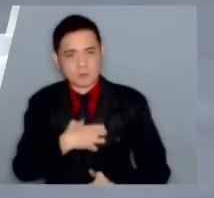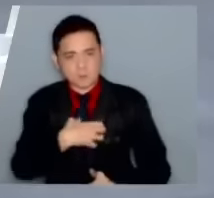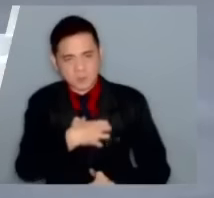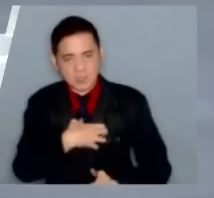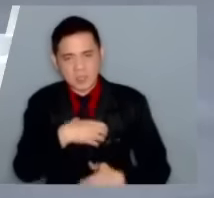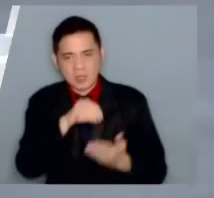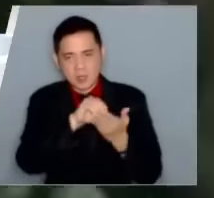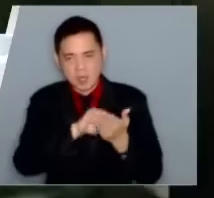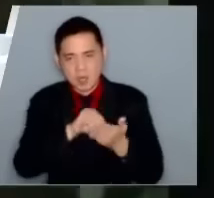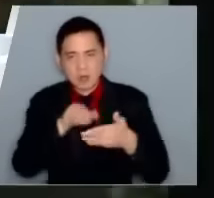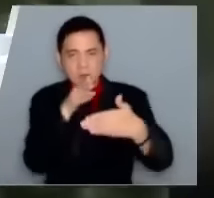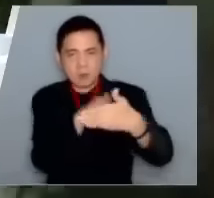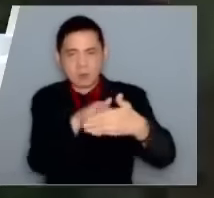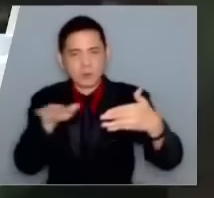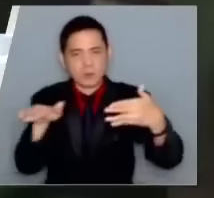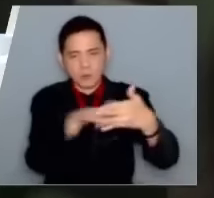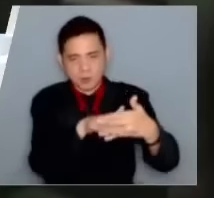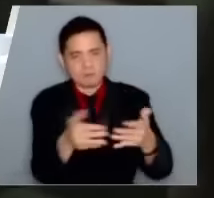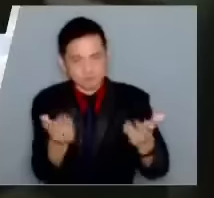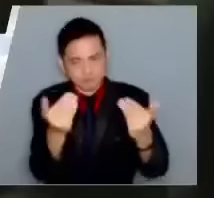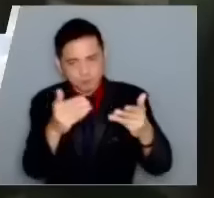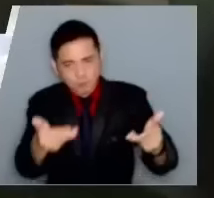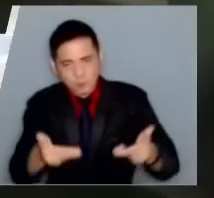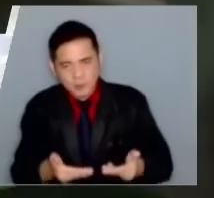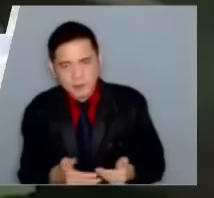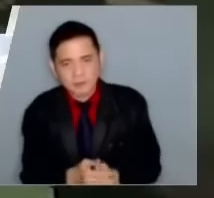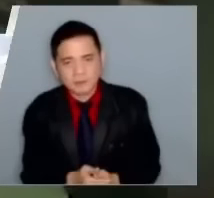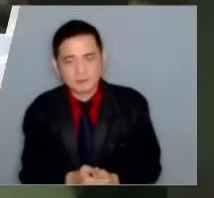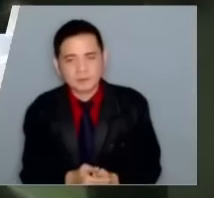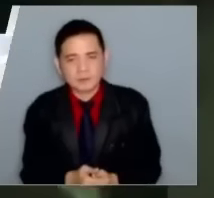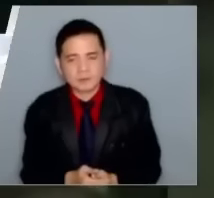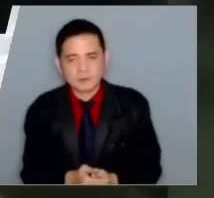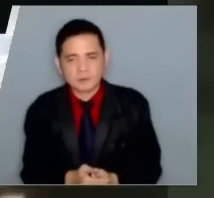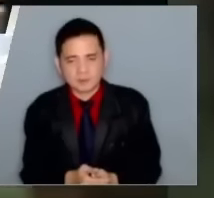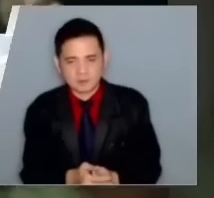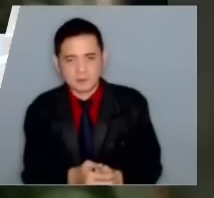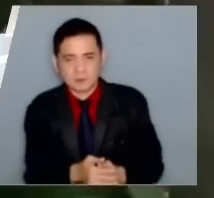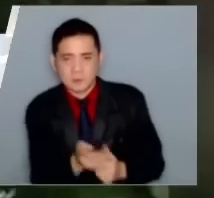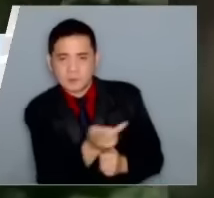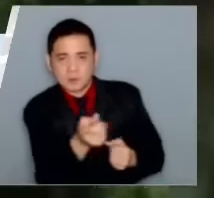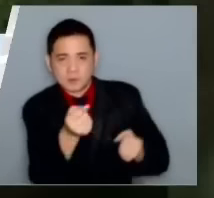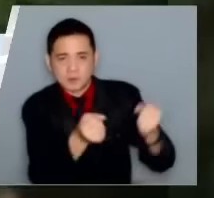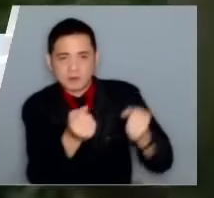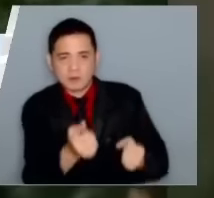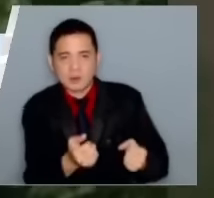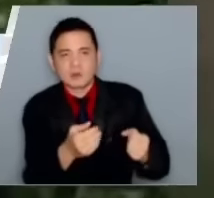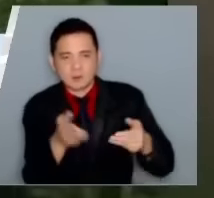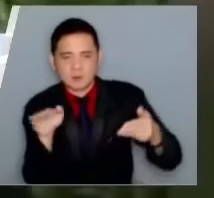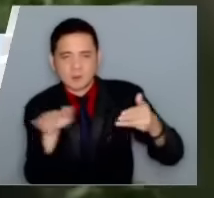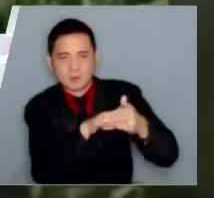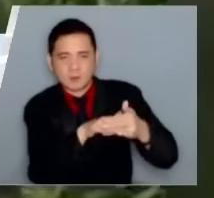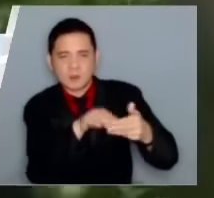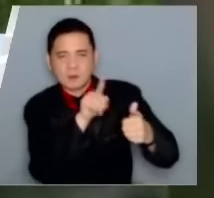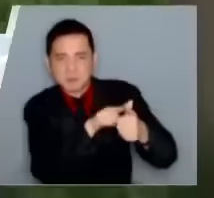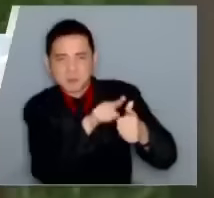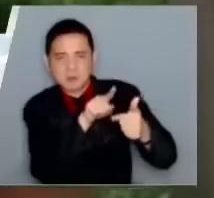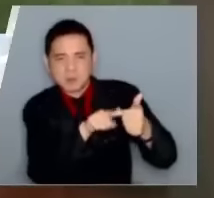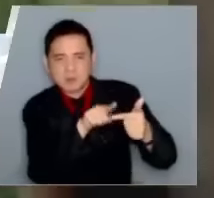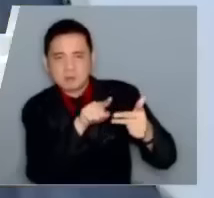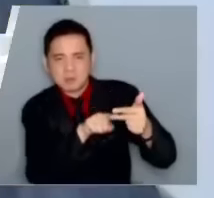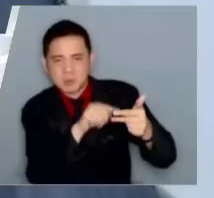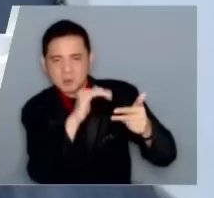ng reklamo. Maaaring sampahan ang reklamang reckless imprudence resulting in damage to property o physical injuries ang mga jeepney